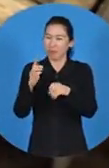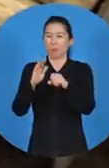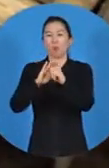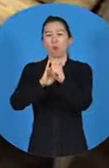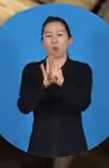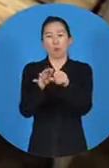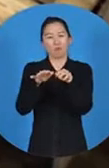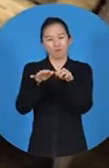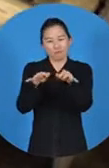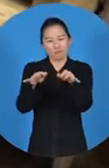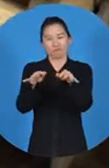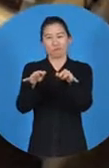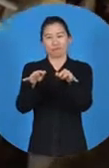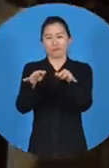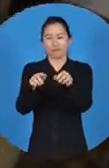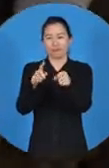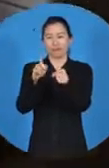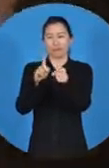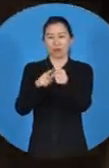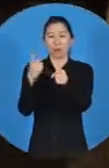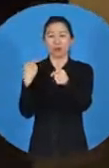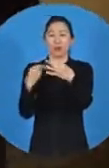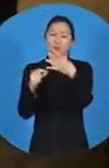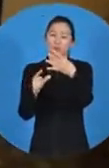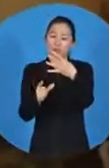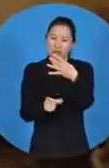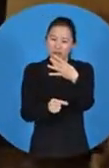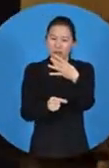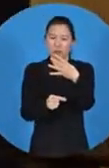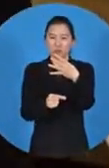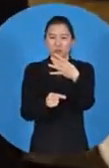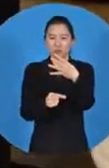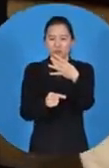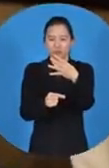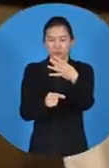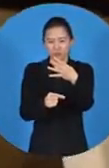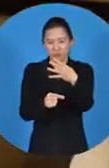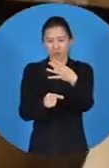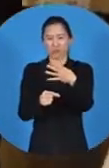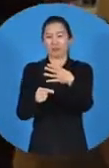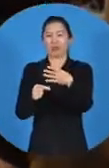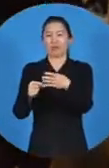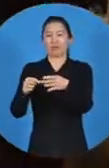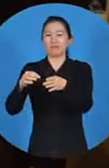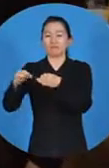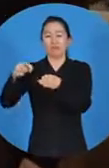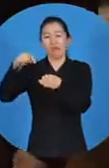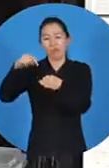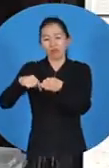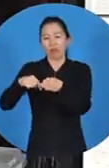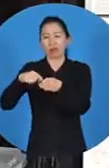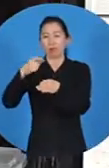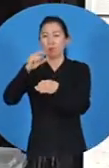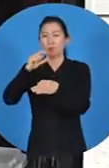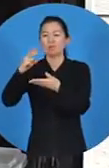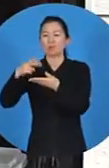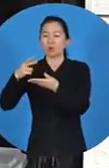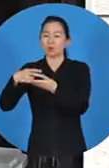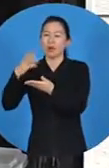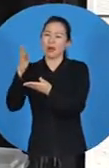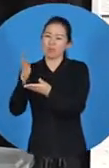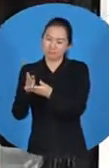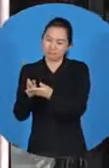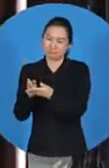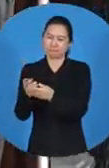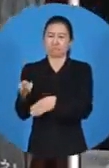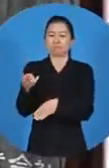コロナウイルスの感染拡大が始まってすぐ迷いはあったものの、昨年の4月に店内での飲食はや